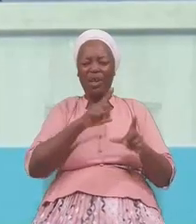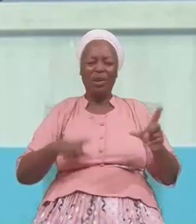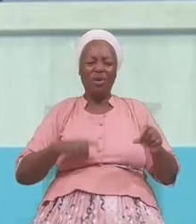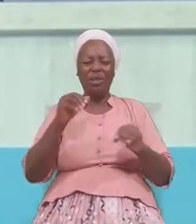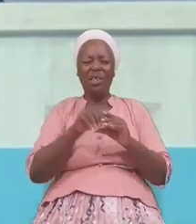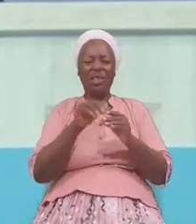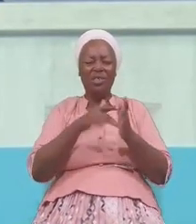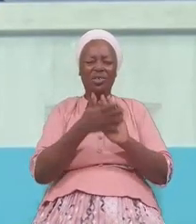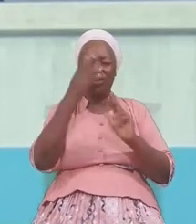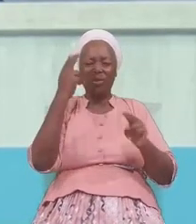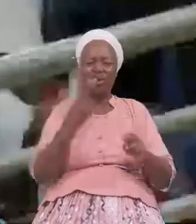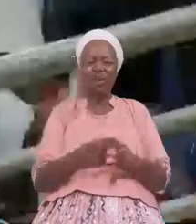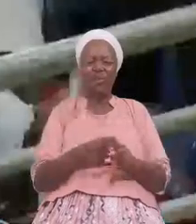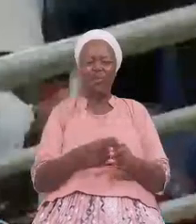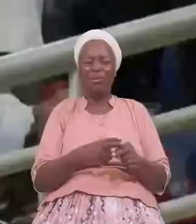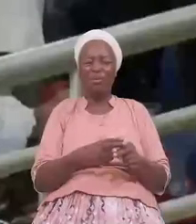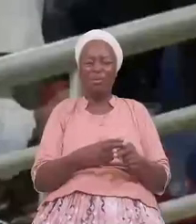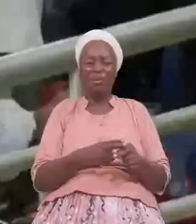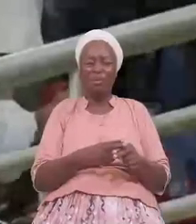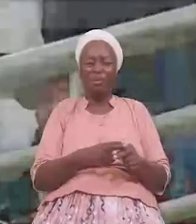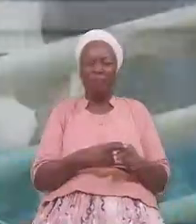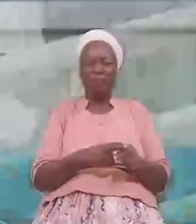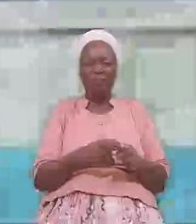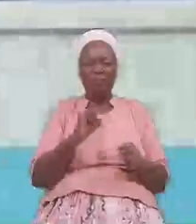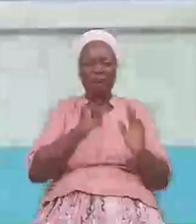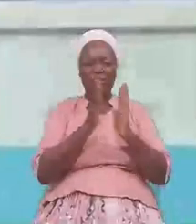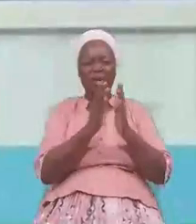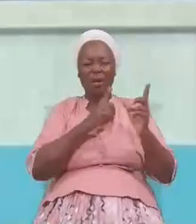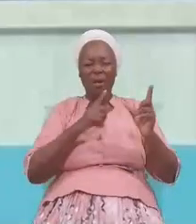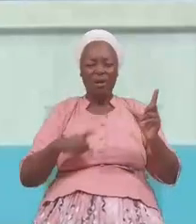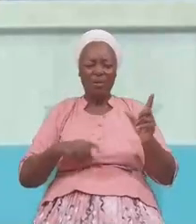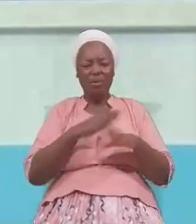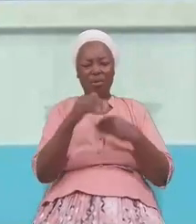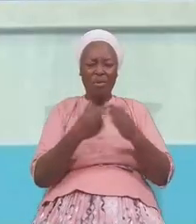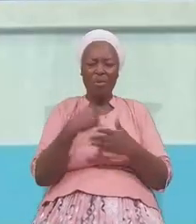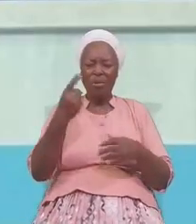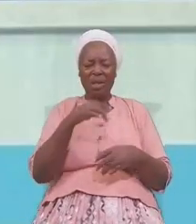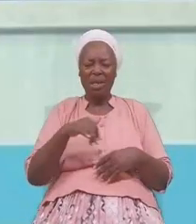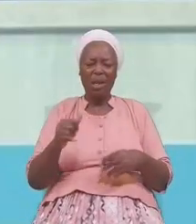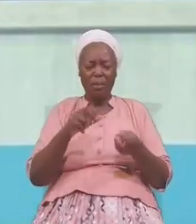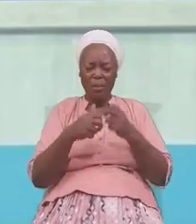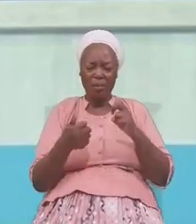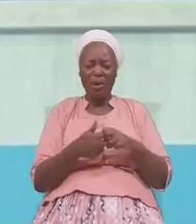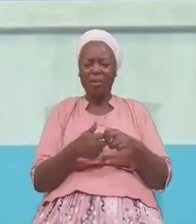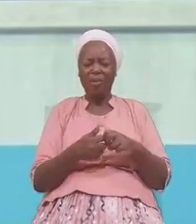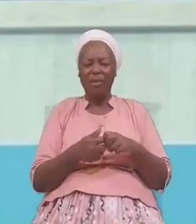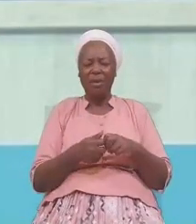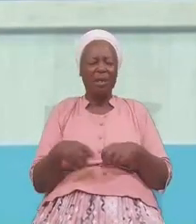Jésus. Je prie, Seigneur, que tout problème interne soit ôté